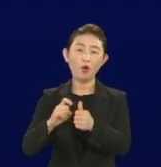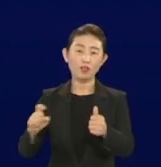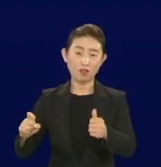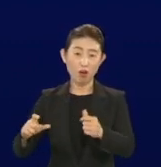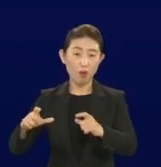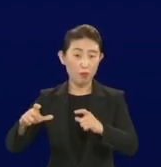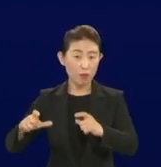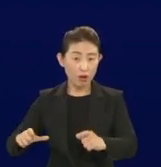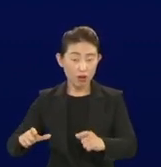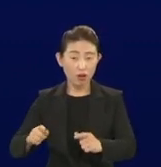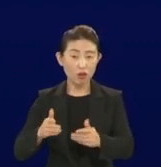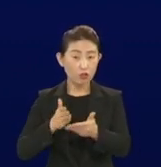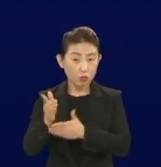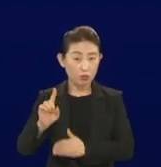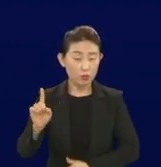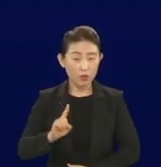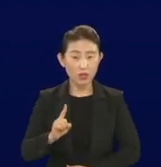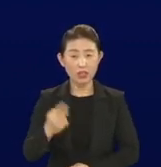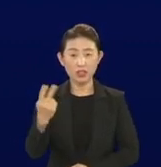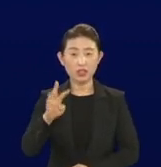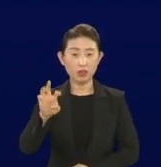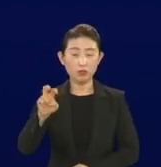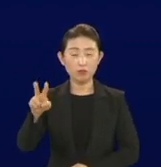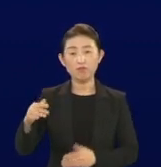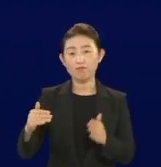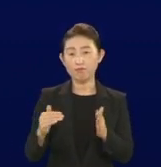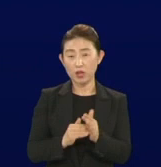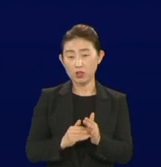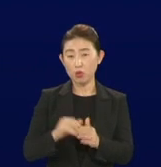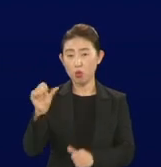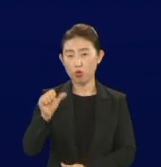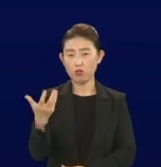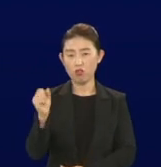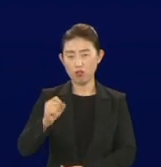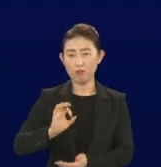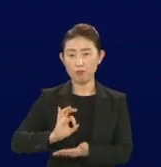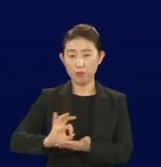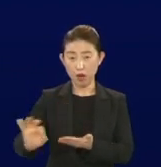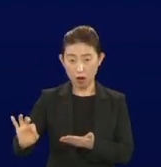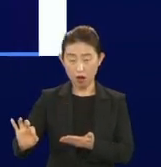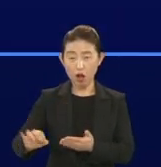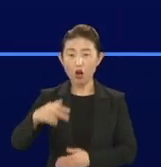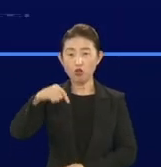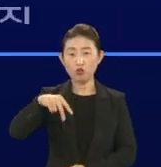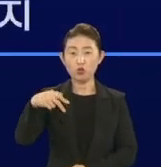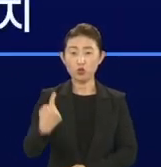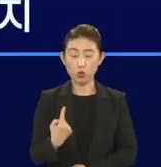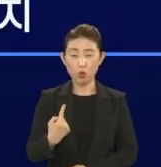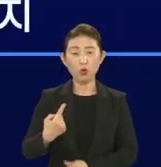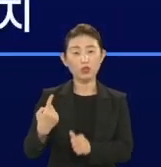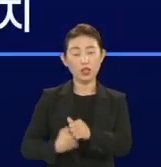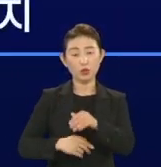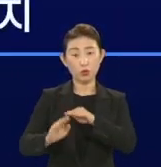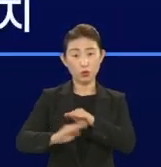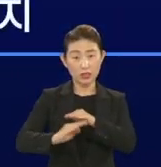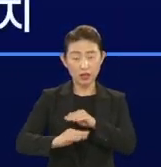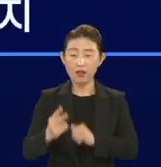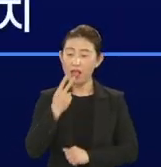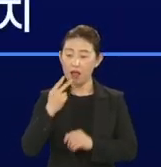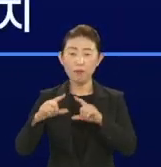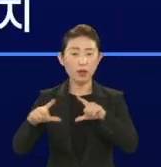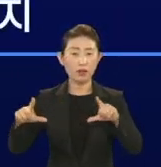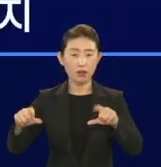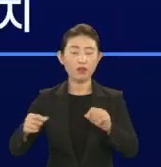미래 신산업 국가산단에는 2032년까지 5천억 원이 투입돼 수소와 미래차, 2차 전지 산업